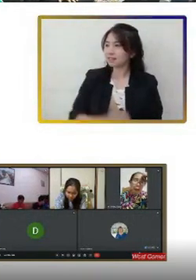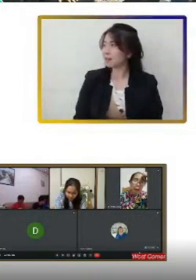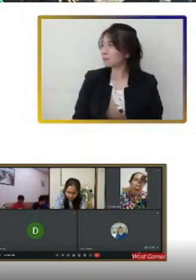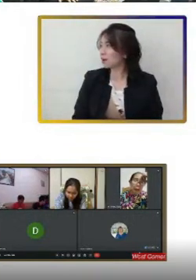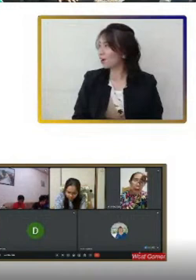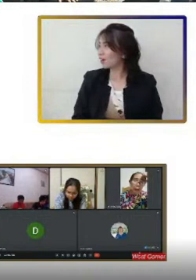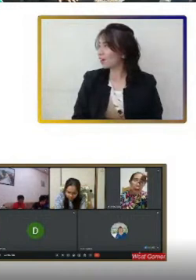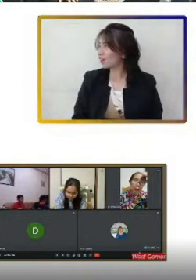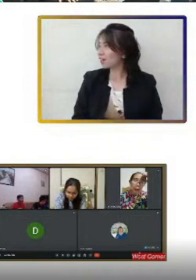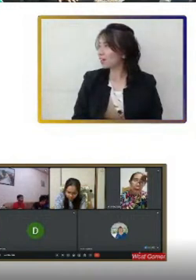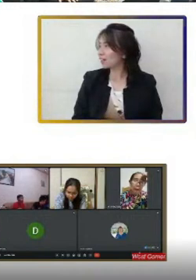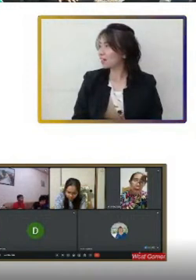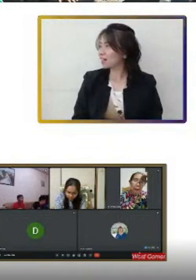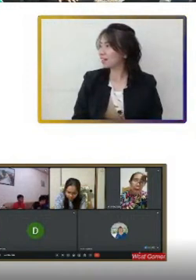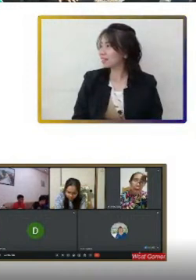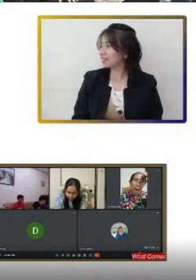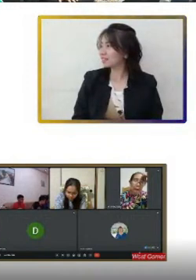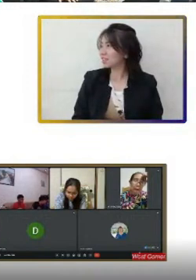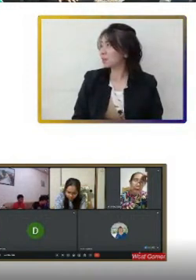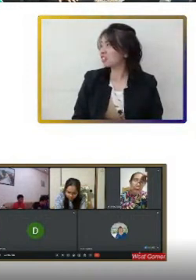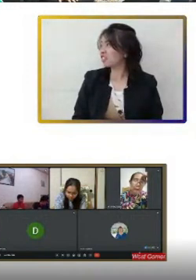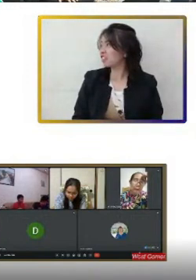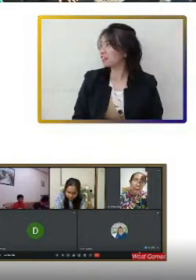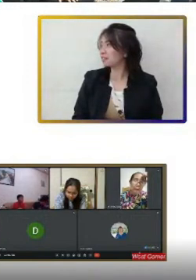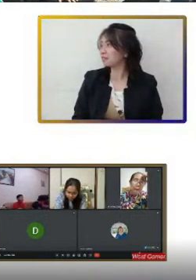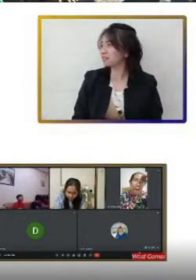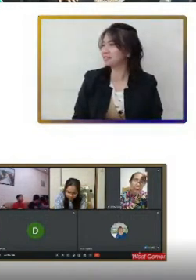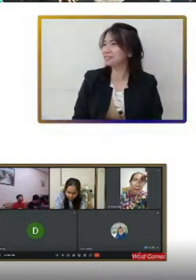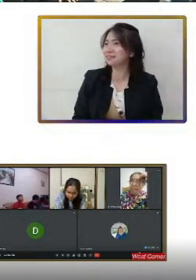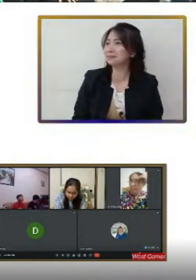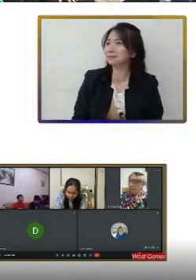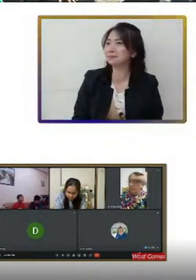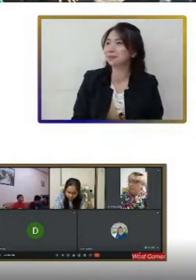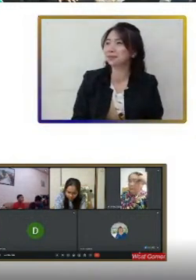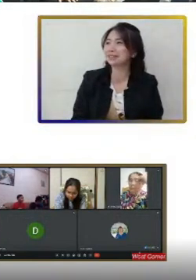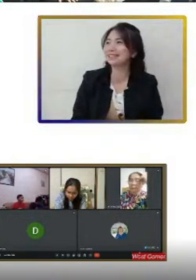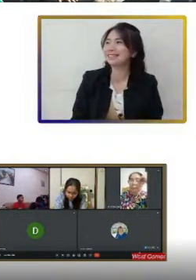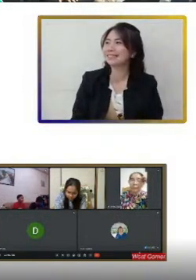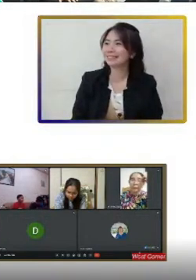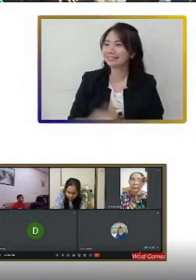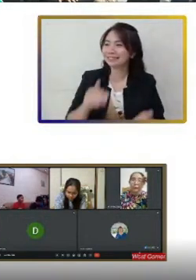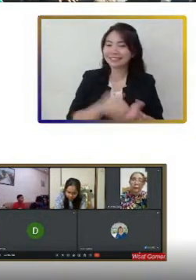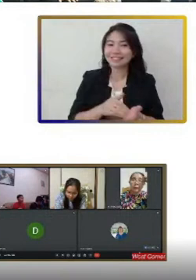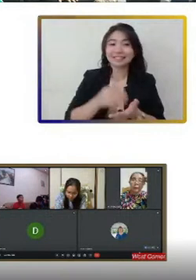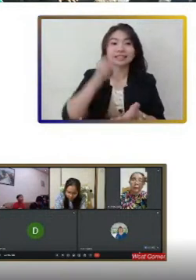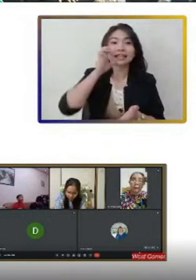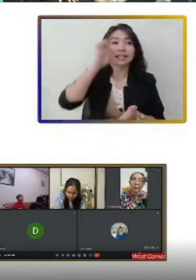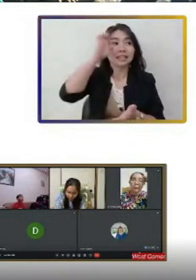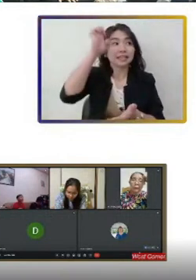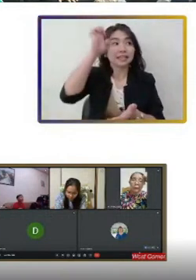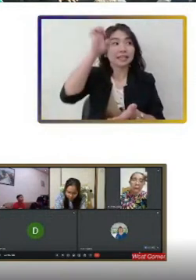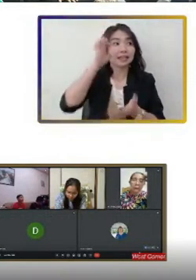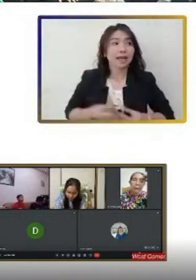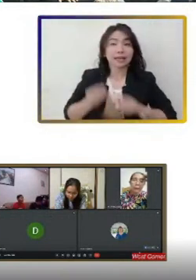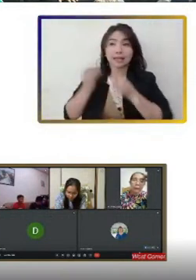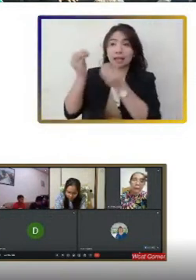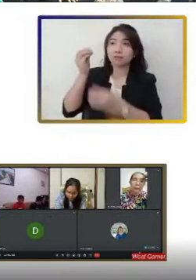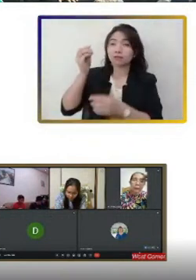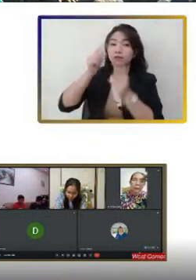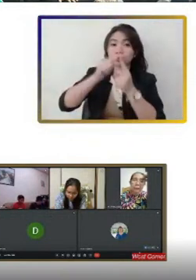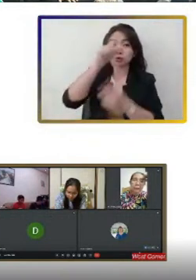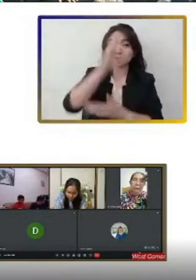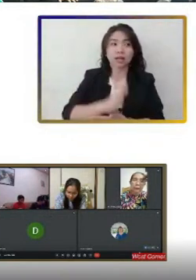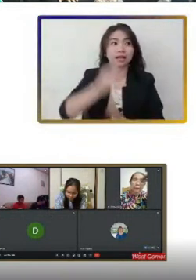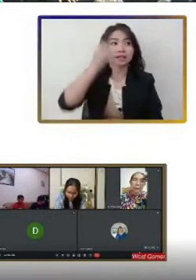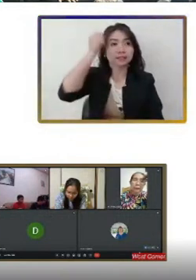at dito na lalaki ang kanyang anak at ipinagkakaloob niya sa Panginoon at siya